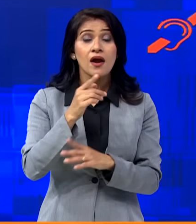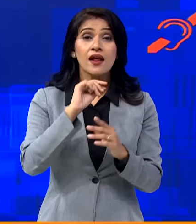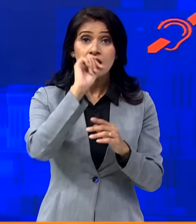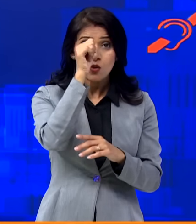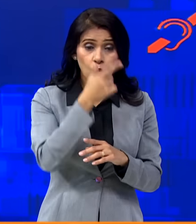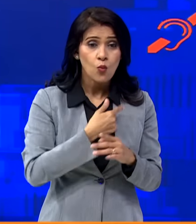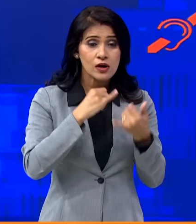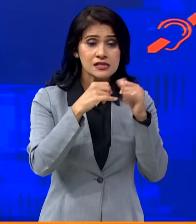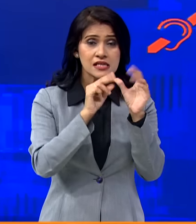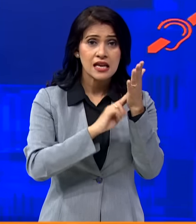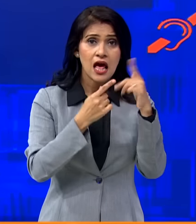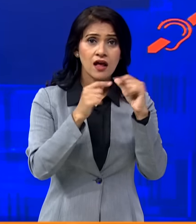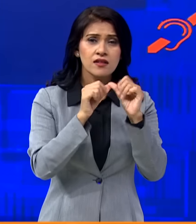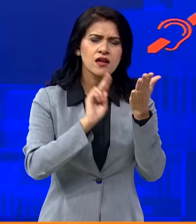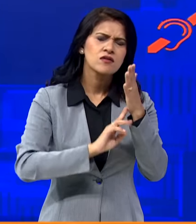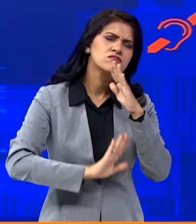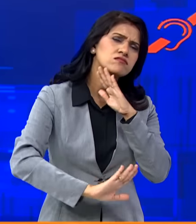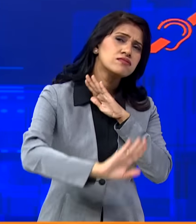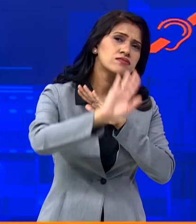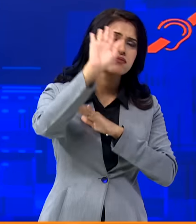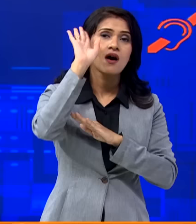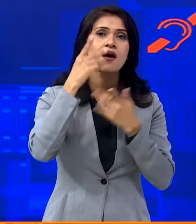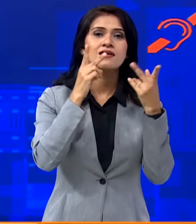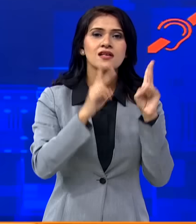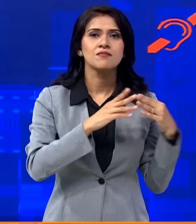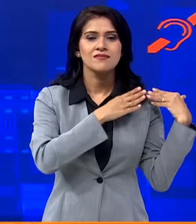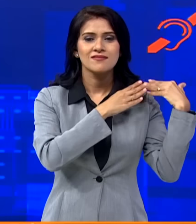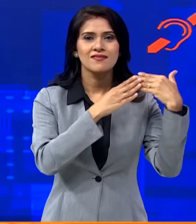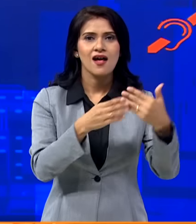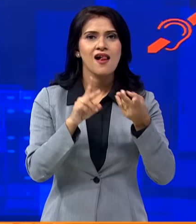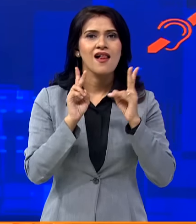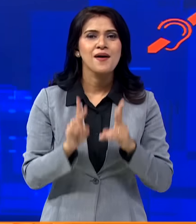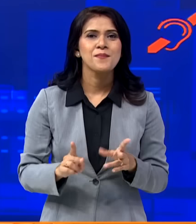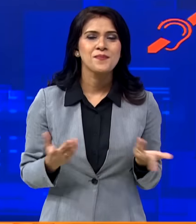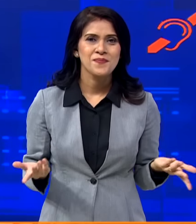है जो शाश्वत है वही सनातन है वही